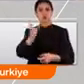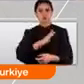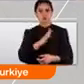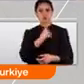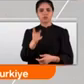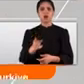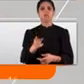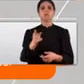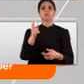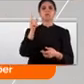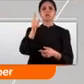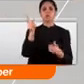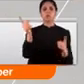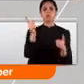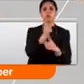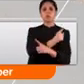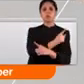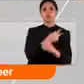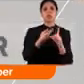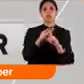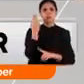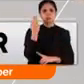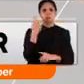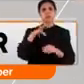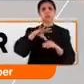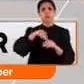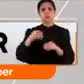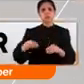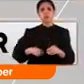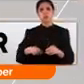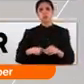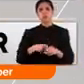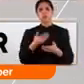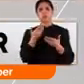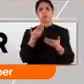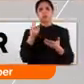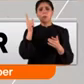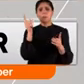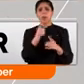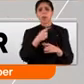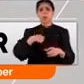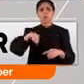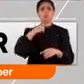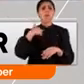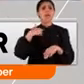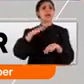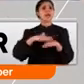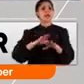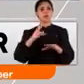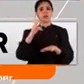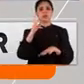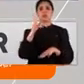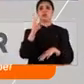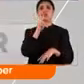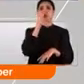4 kilo altınla. Yani gasp ve hırsızlık suçuna kadar en basit. Ben bunların hiçbirini işlemedim. Şu son 2 yıla